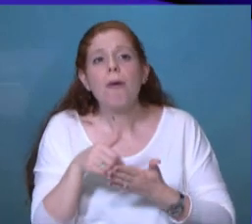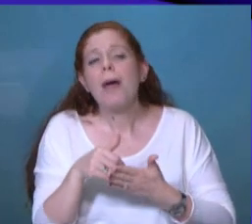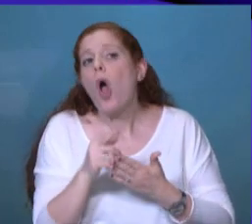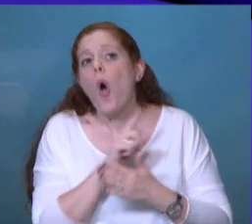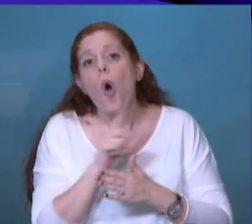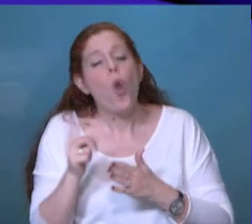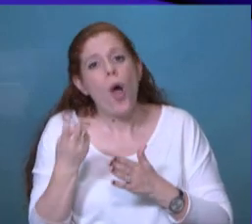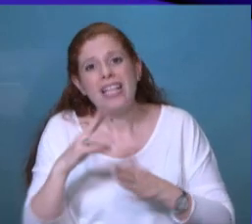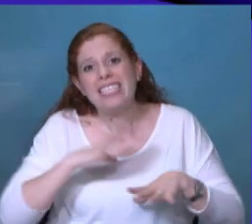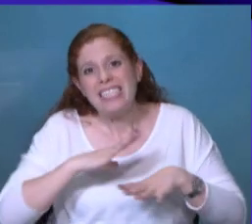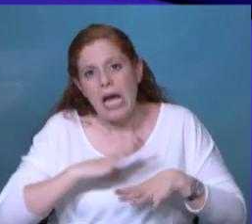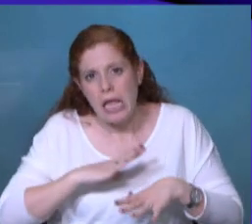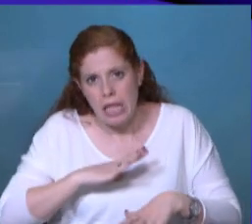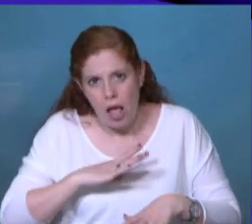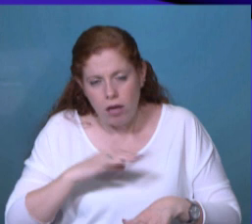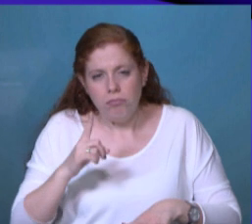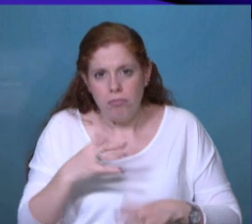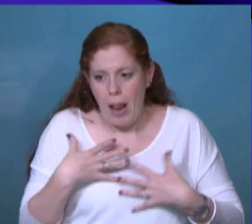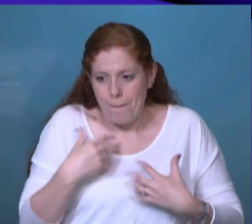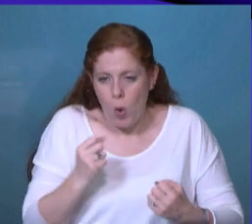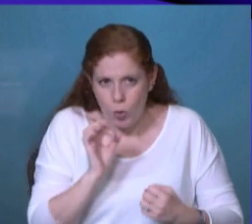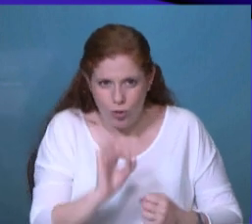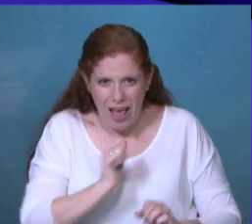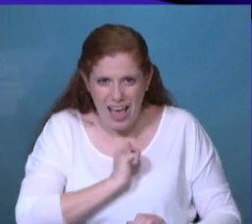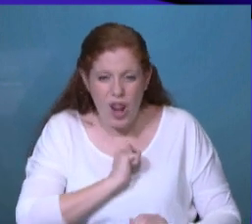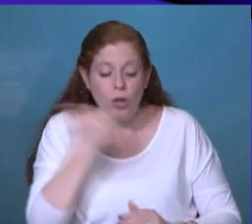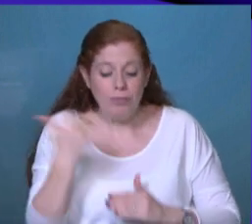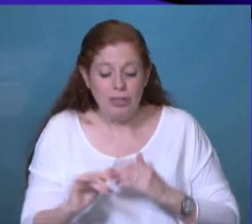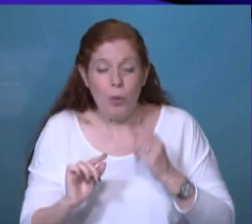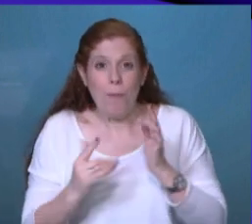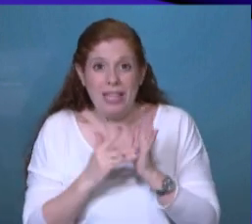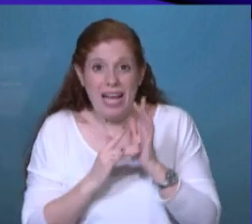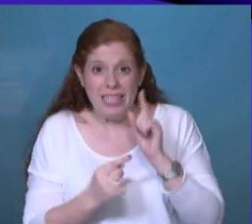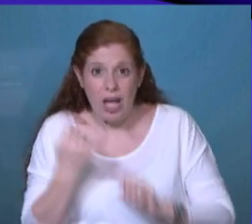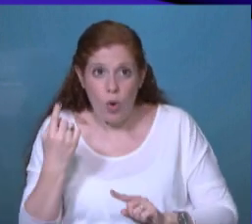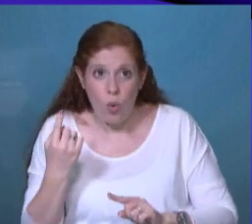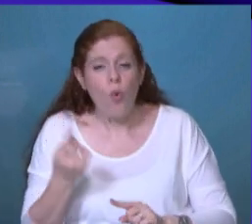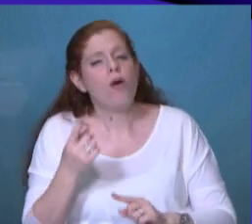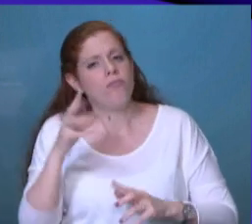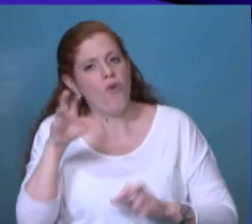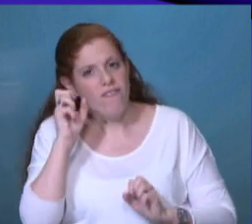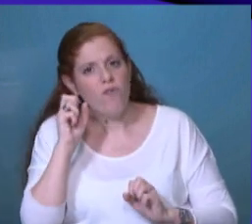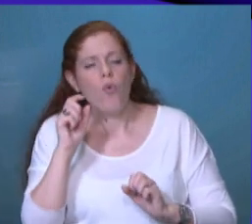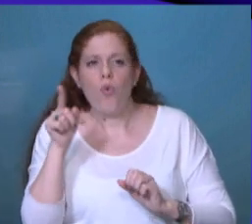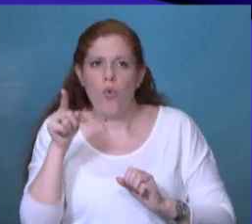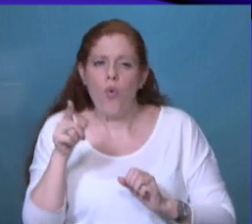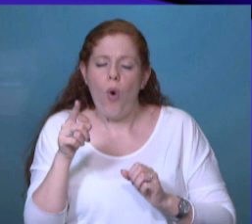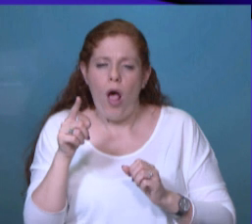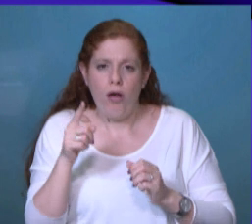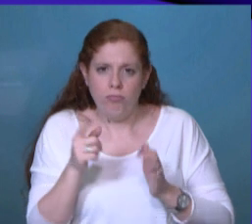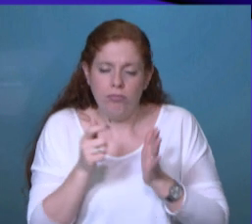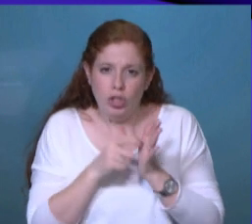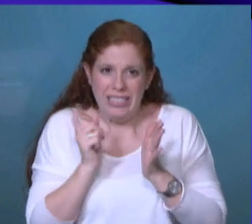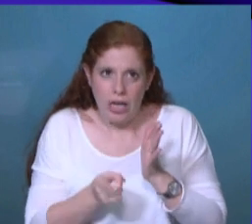נשקפה סכנה לשלומן של החניכות. בסיום בדיקת האירוע החריג הופקו הלקחים הנדרשים, וכן הוחלט על נקיטת צעדים